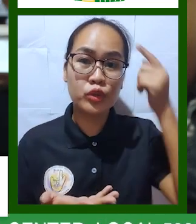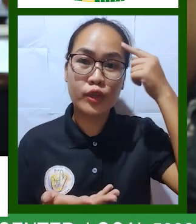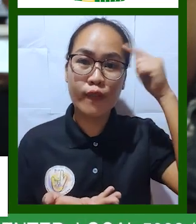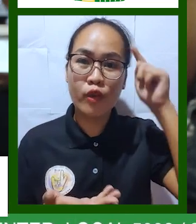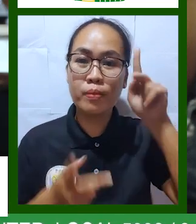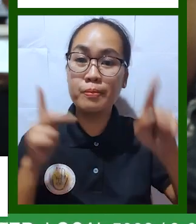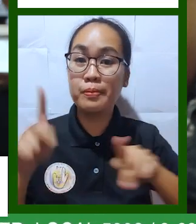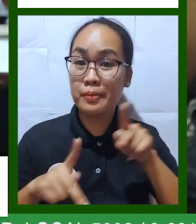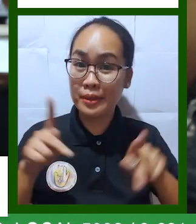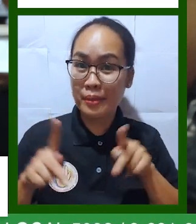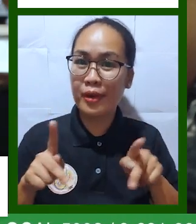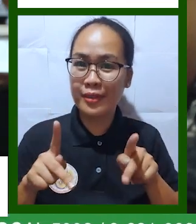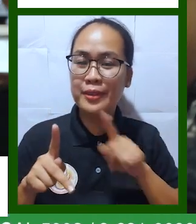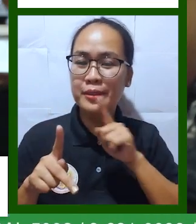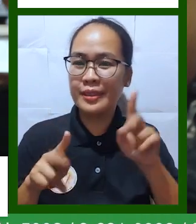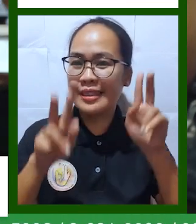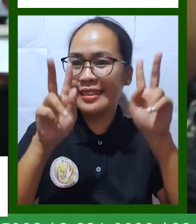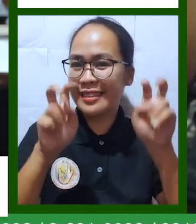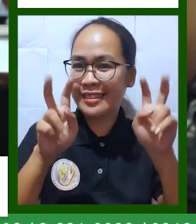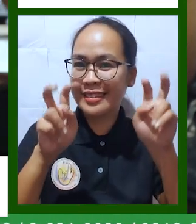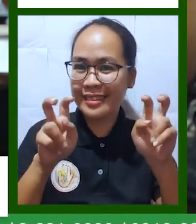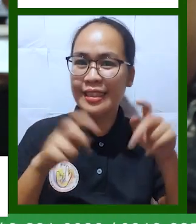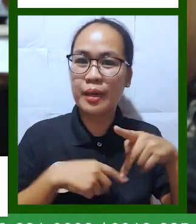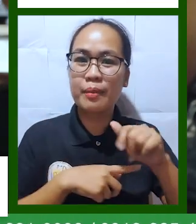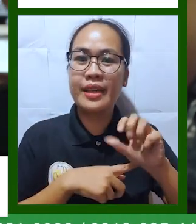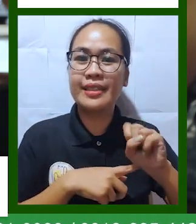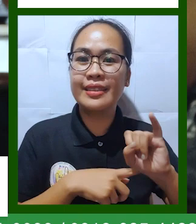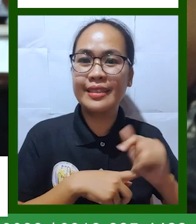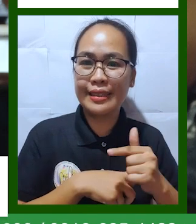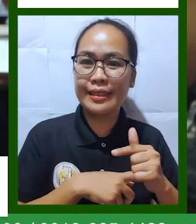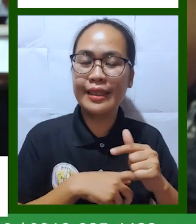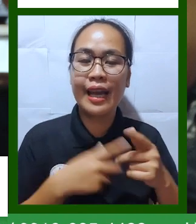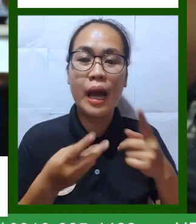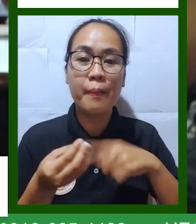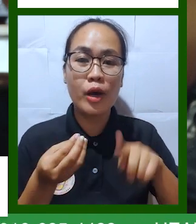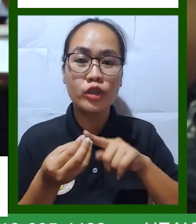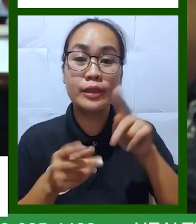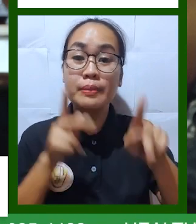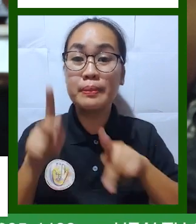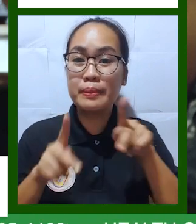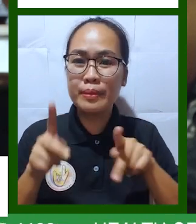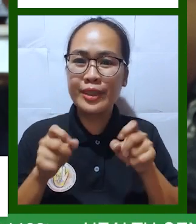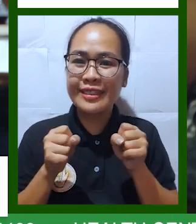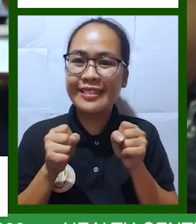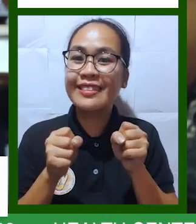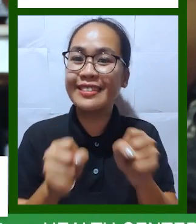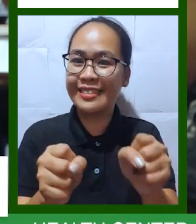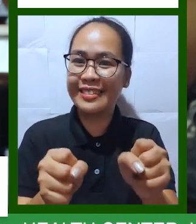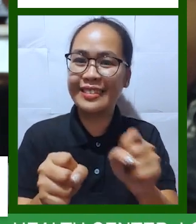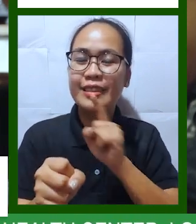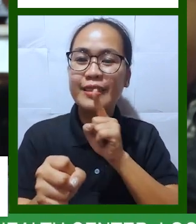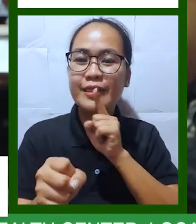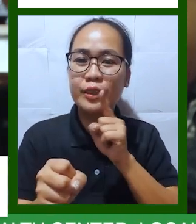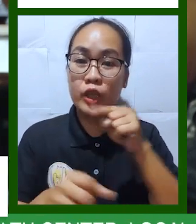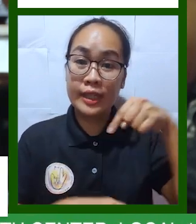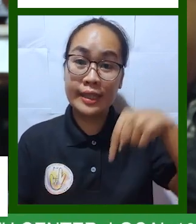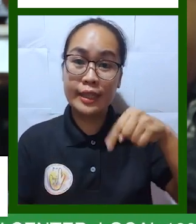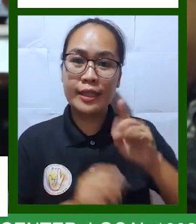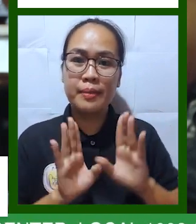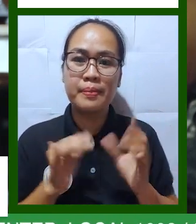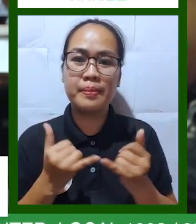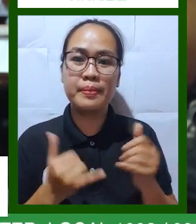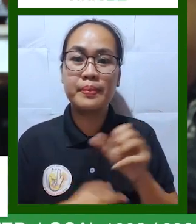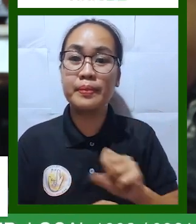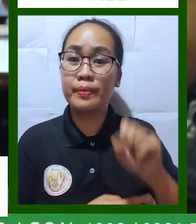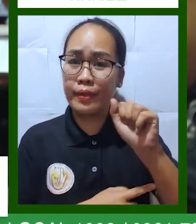pinagagamit sa mga tao, no? Kaya nga tinawag ito ng Pasig City Transport na People Street. So itong People Street dito po sa